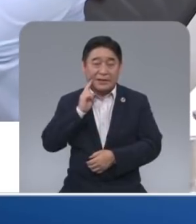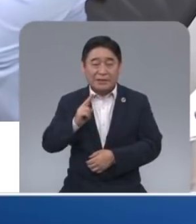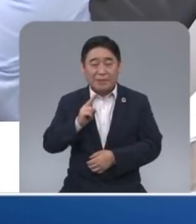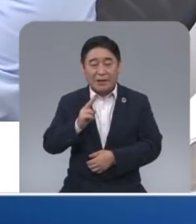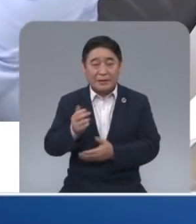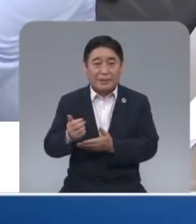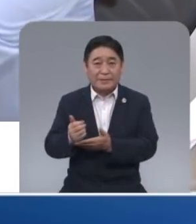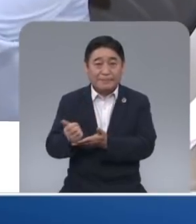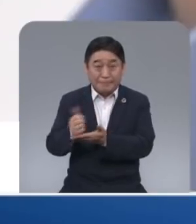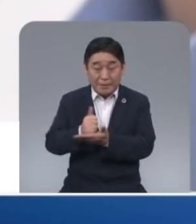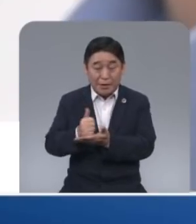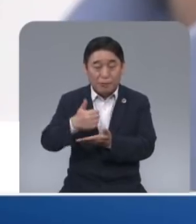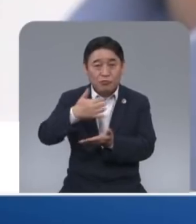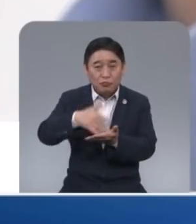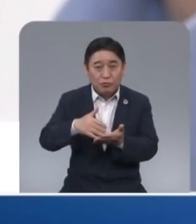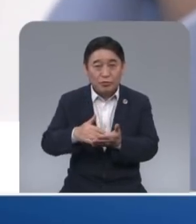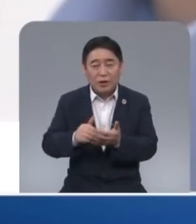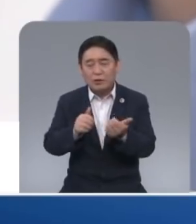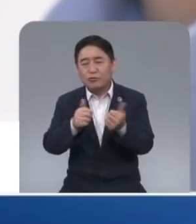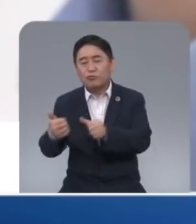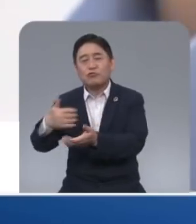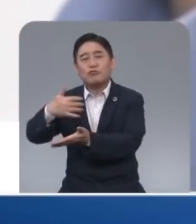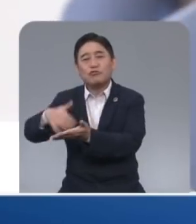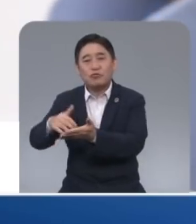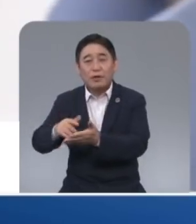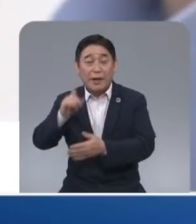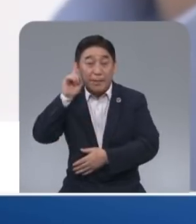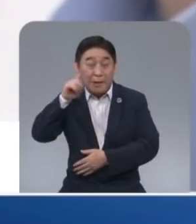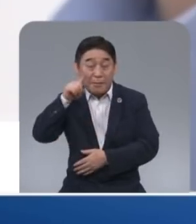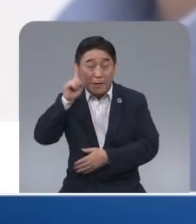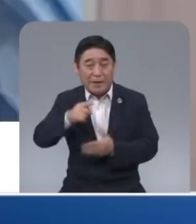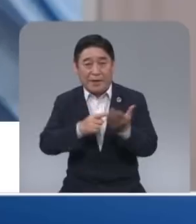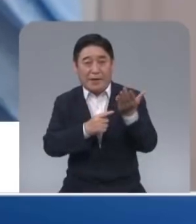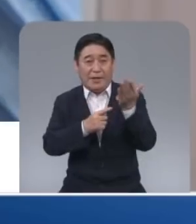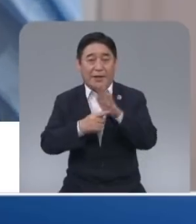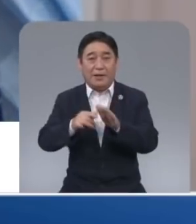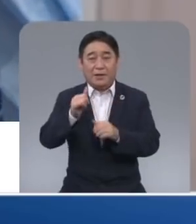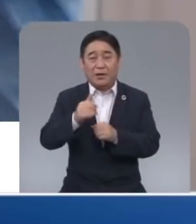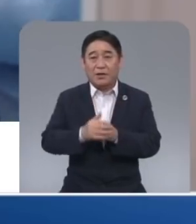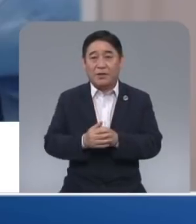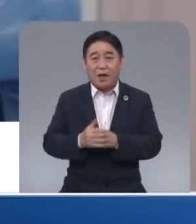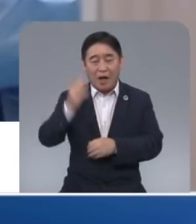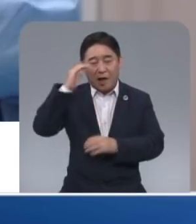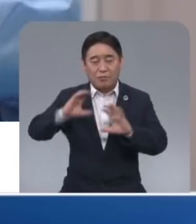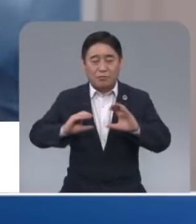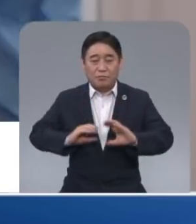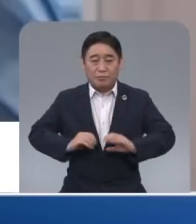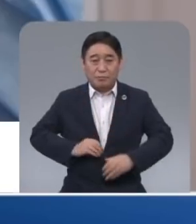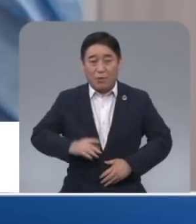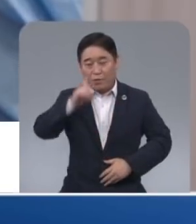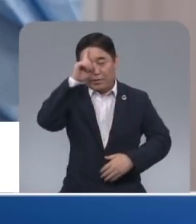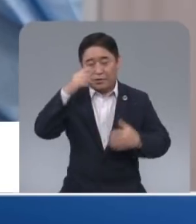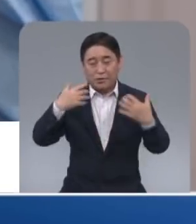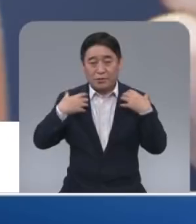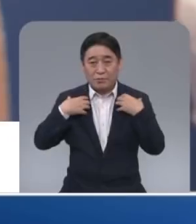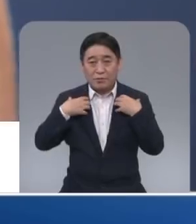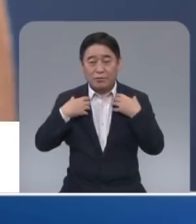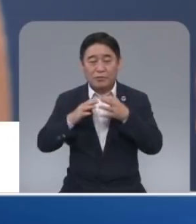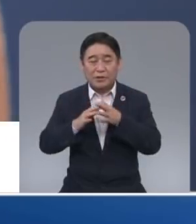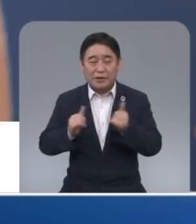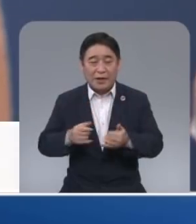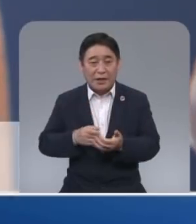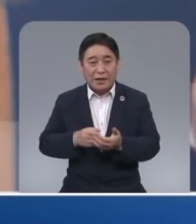그러니까 중증 환자가 얼마나 되는지 또 치명률 이런 것들을 매일매일 지표를 보여주고 있습니다. 우리 보건당국도 그런 지표를 좀